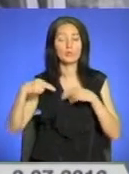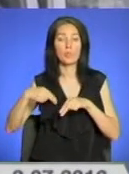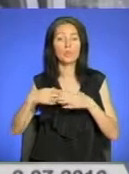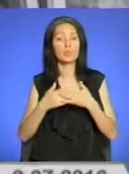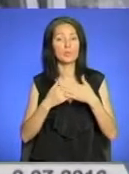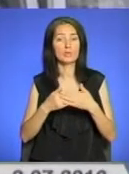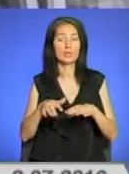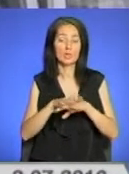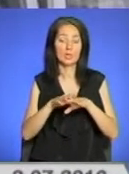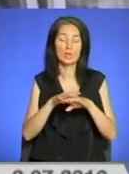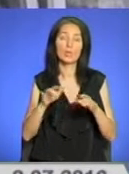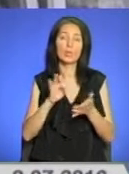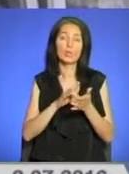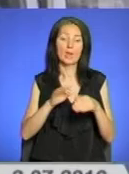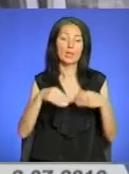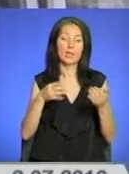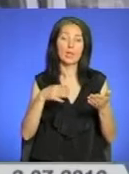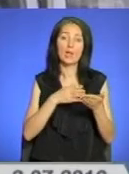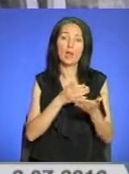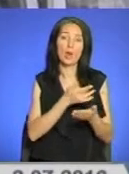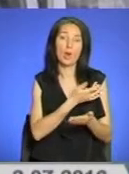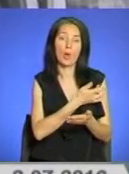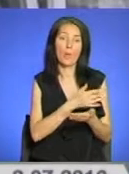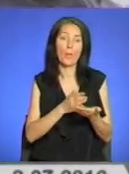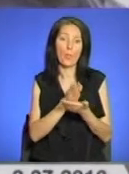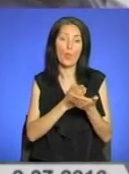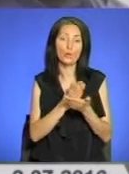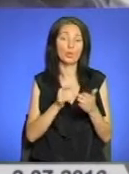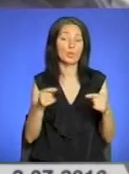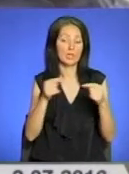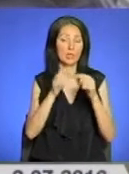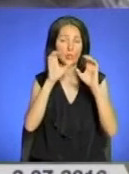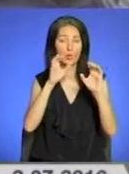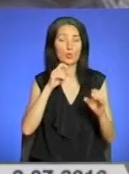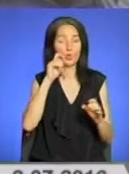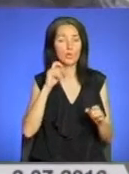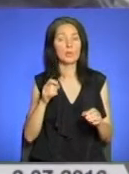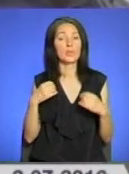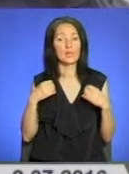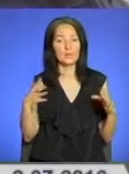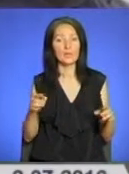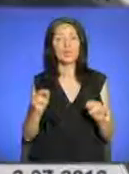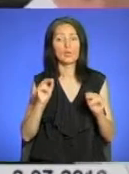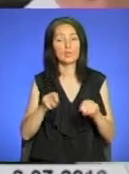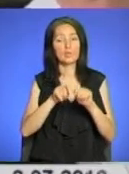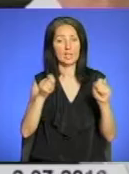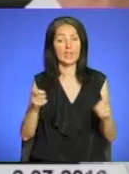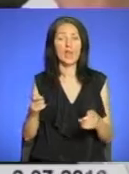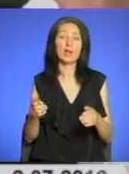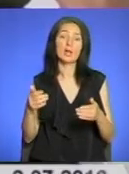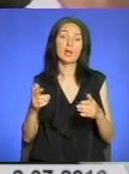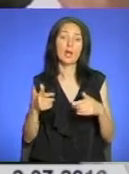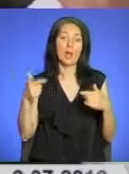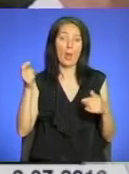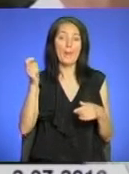населеними пунктами, надання послуг згідно закону України про поліцію. На урочистості з нагоди відкриття завітали керівники Національної поліції